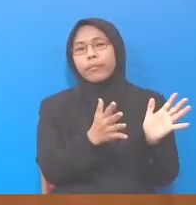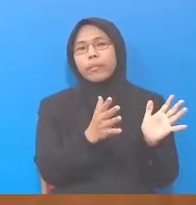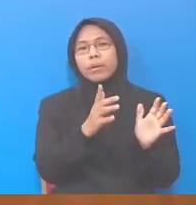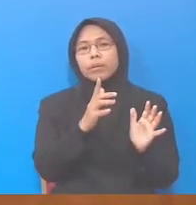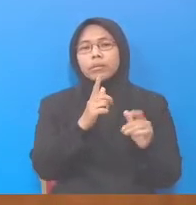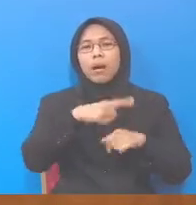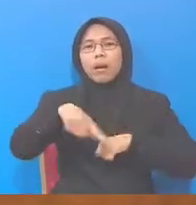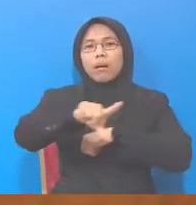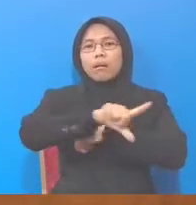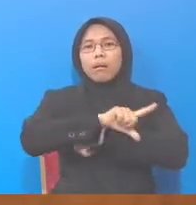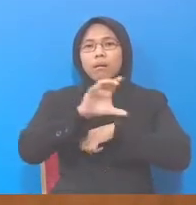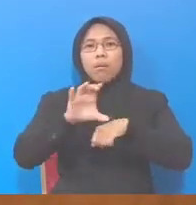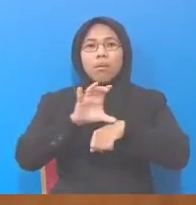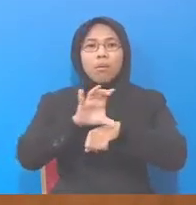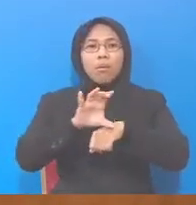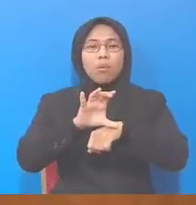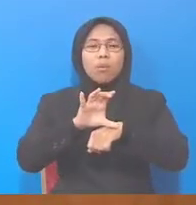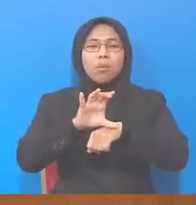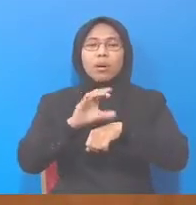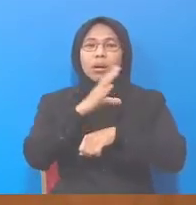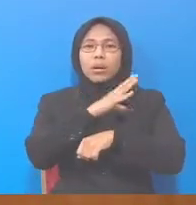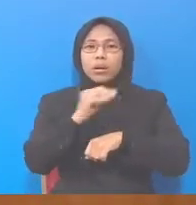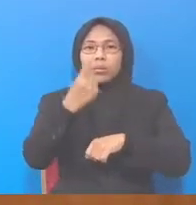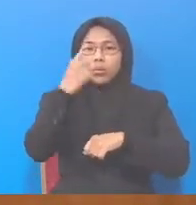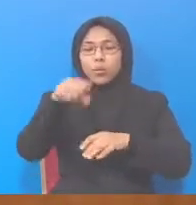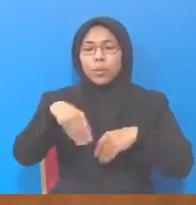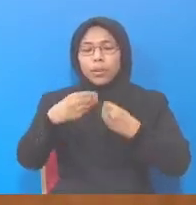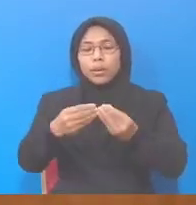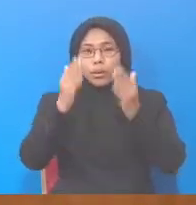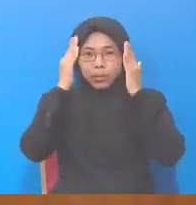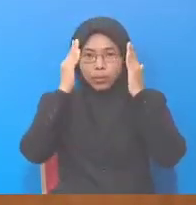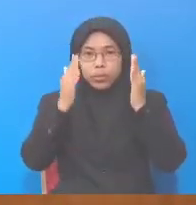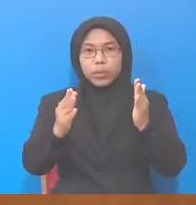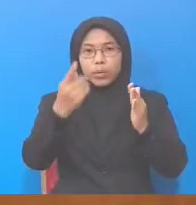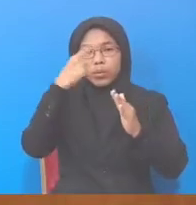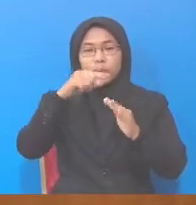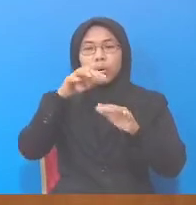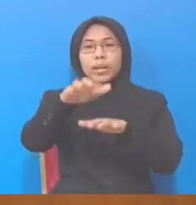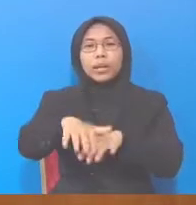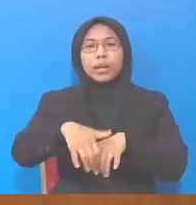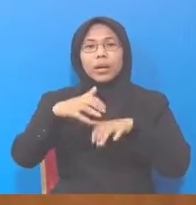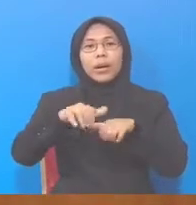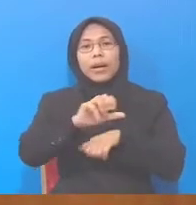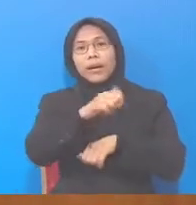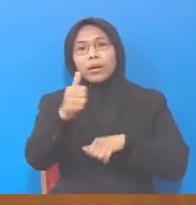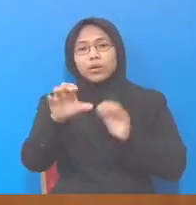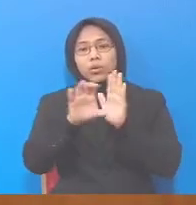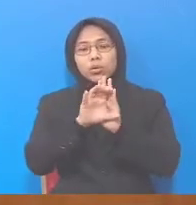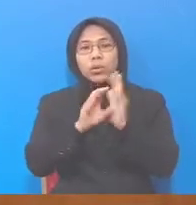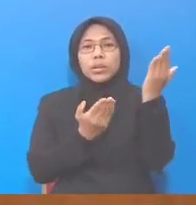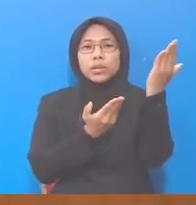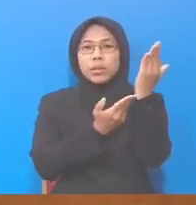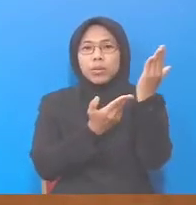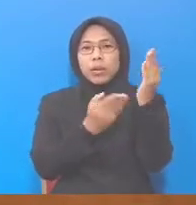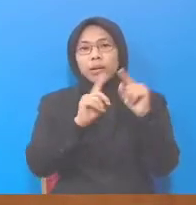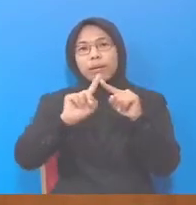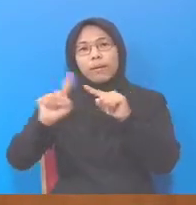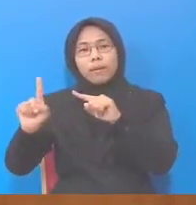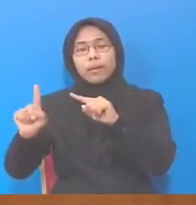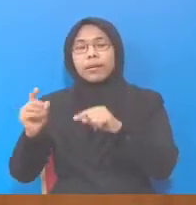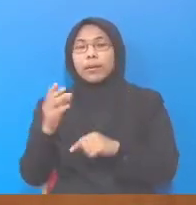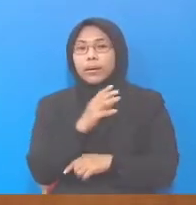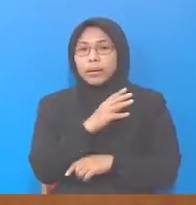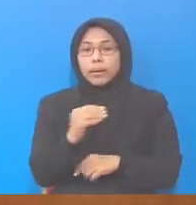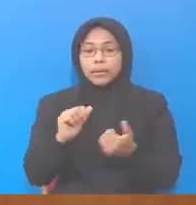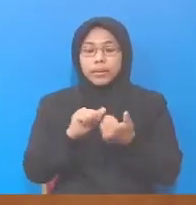ladang-ladang Koko mereka untuk memberi tumpuan kepada penanaman yang lain seperti sawit dan sebagainya